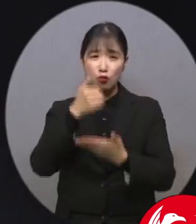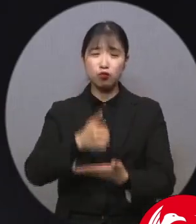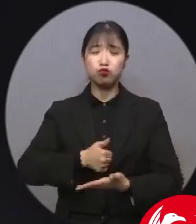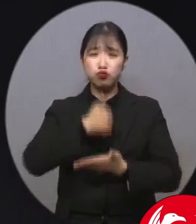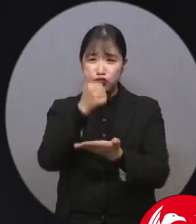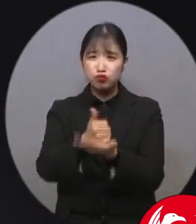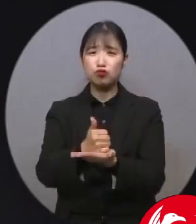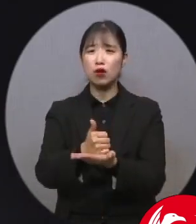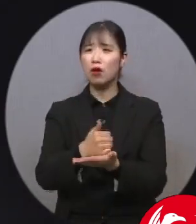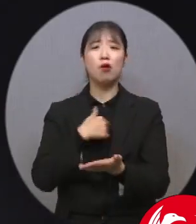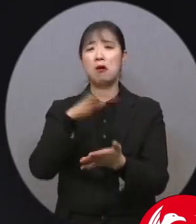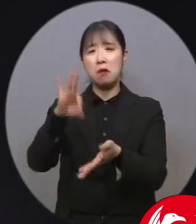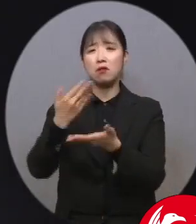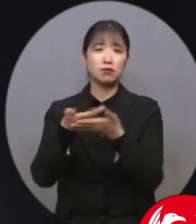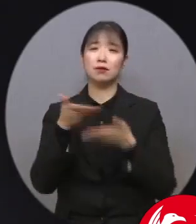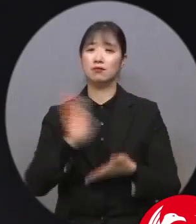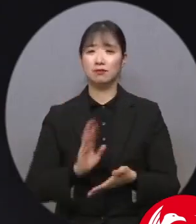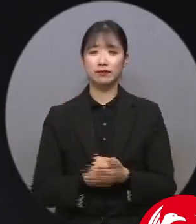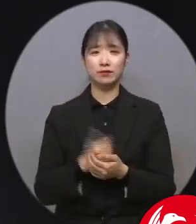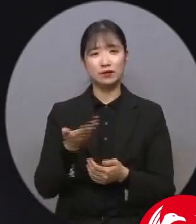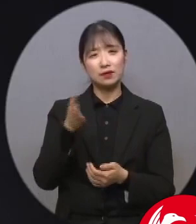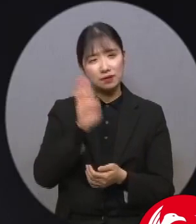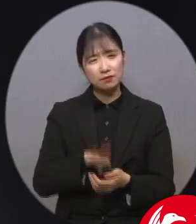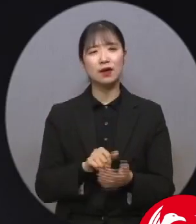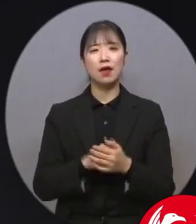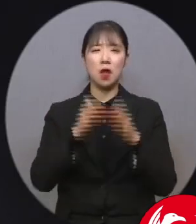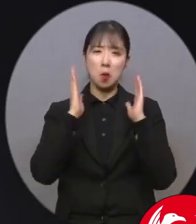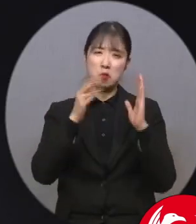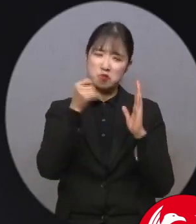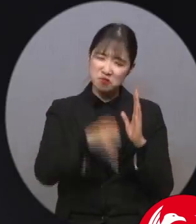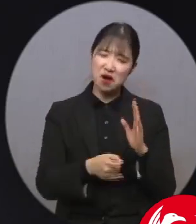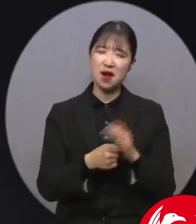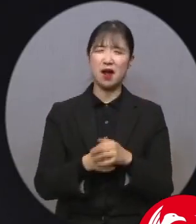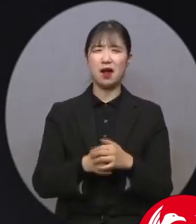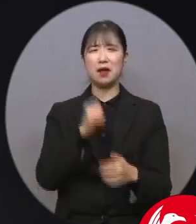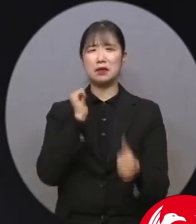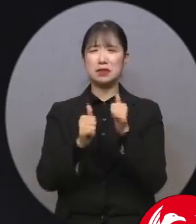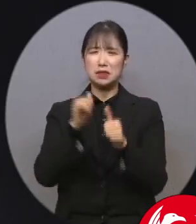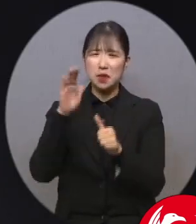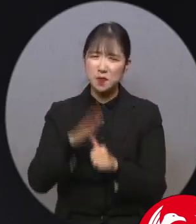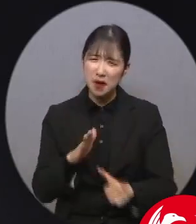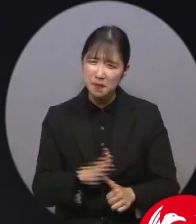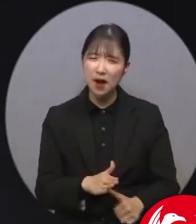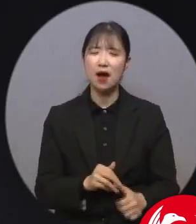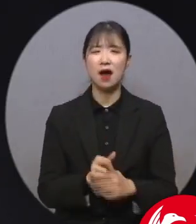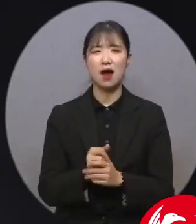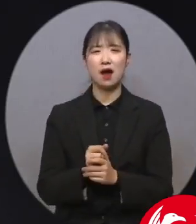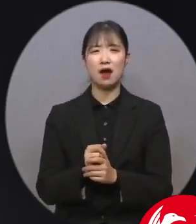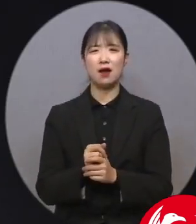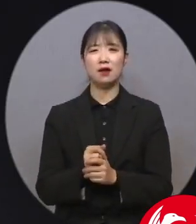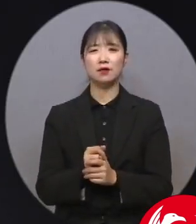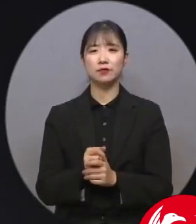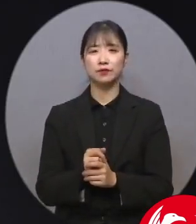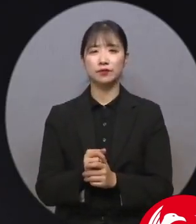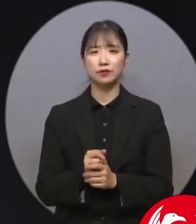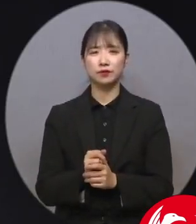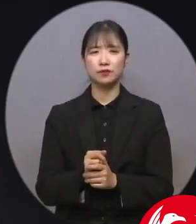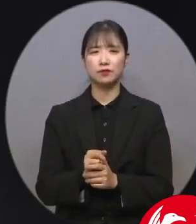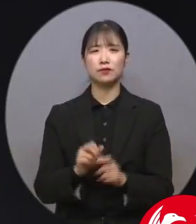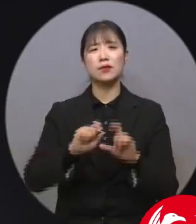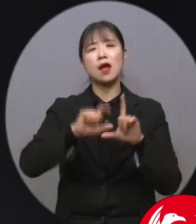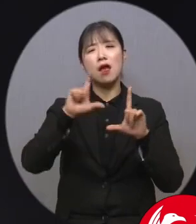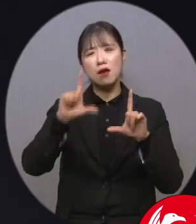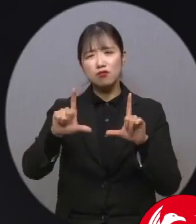텐데. 다만 공부 못 하는 사람들. 시험만 치면은 떨어지는 사람들. 좀